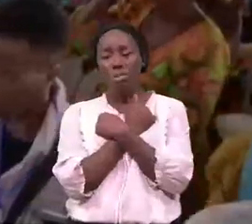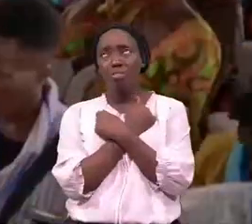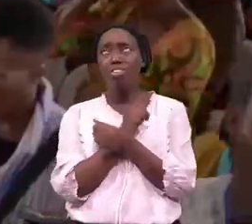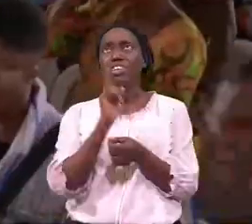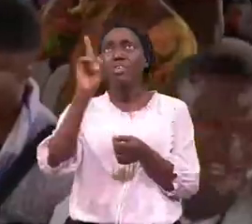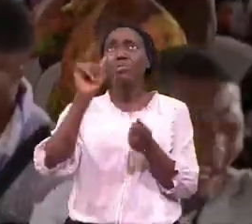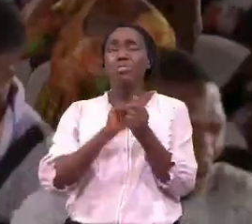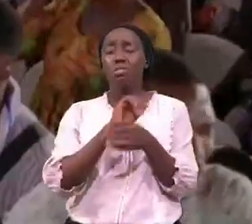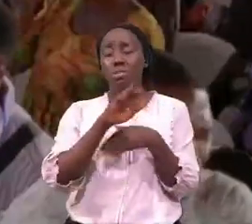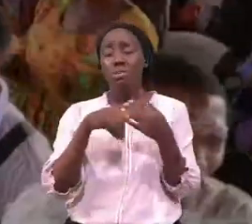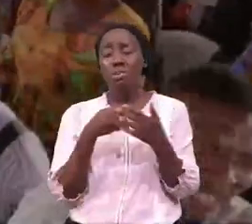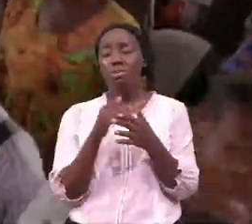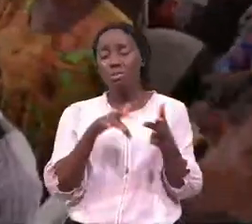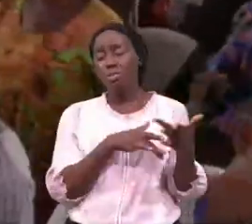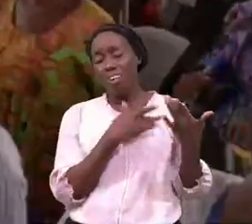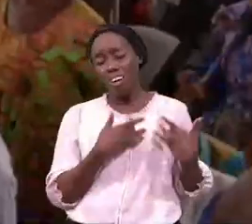ton âme.